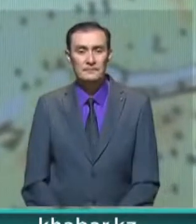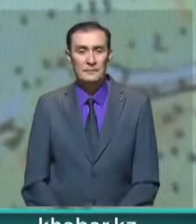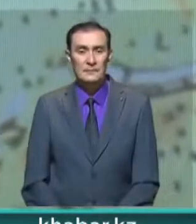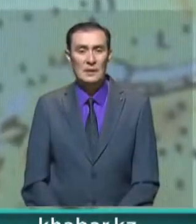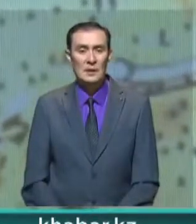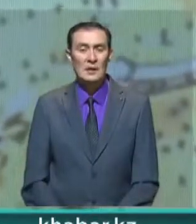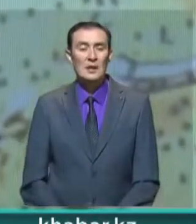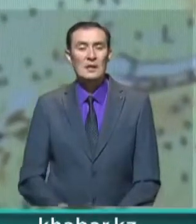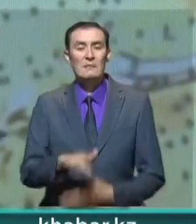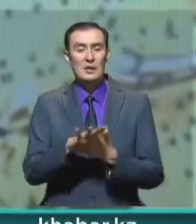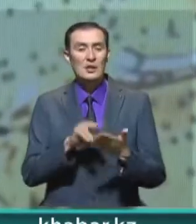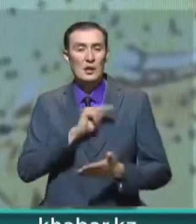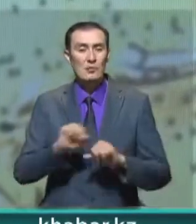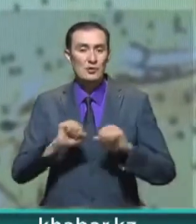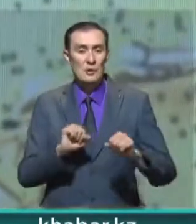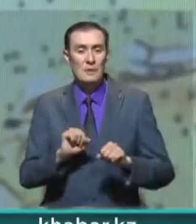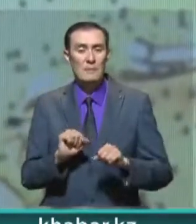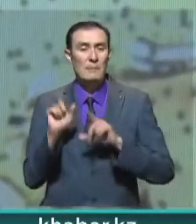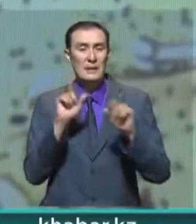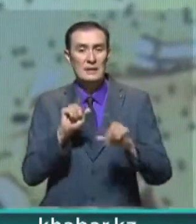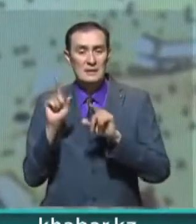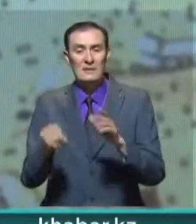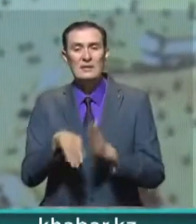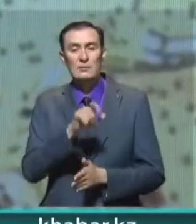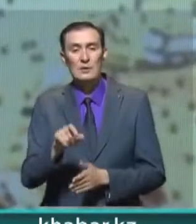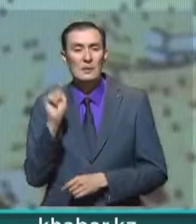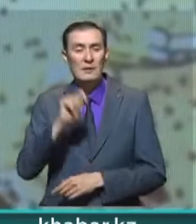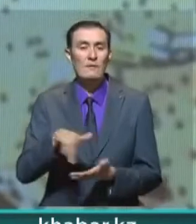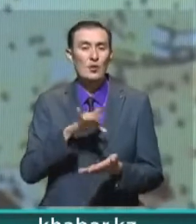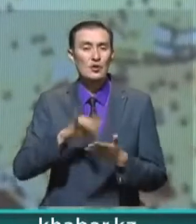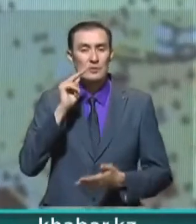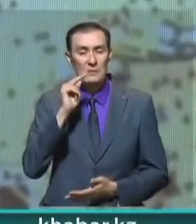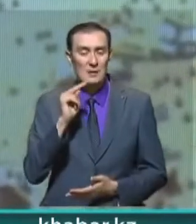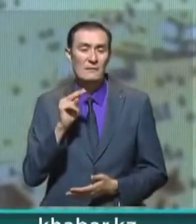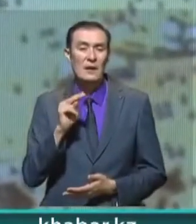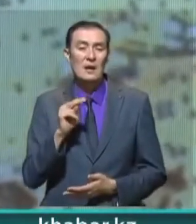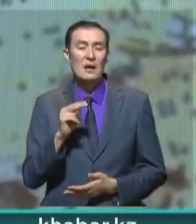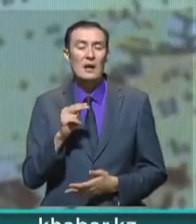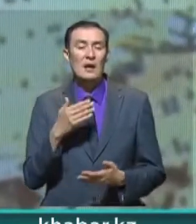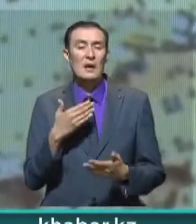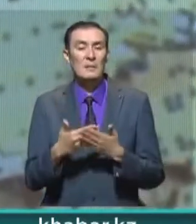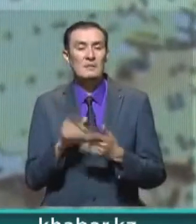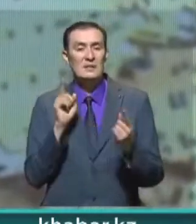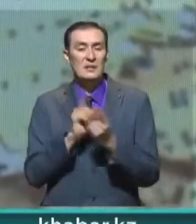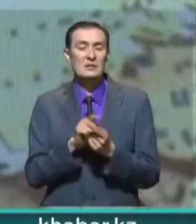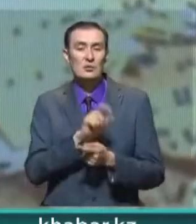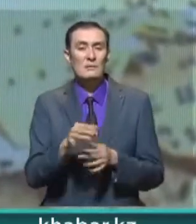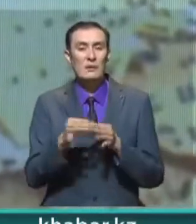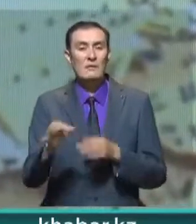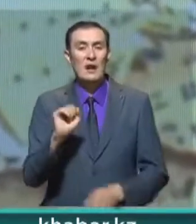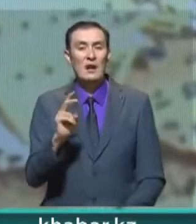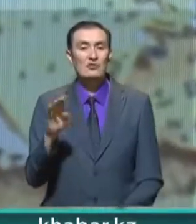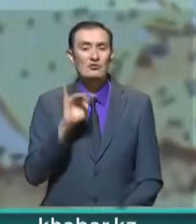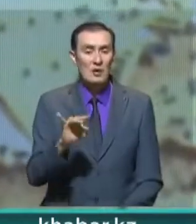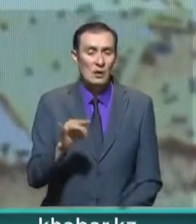Ну и в продолжении рабочих поездок по регионам парламентарии также побывали в Шымкенте. Гани Ташкараев, в частности, встретился с жителями микрорайона